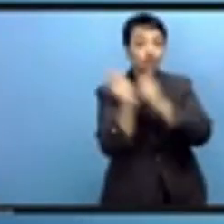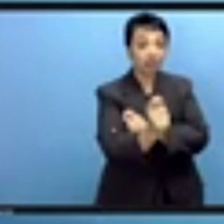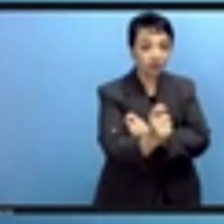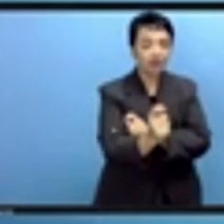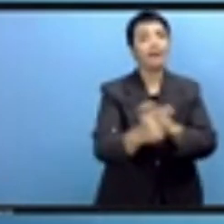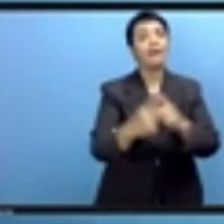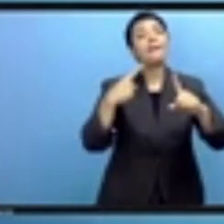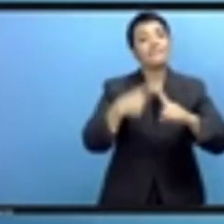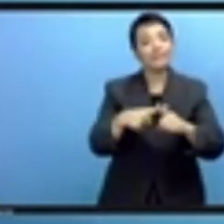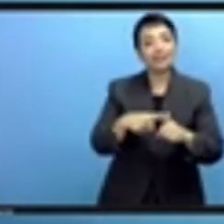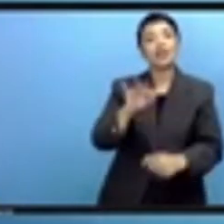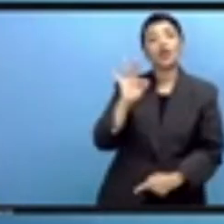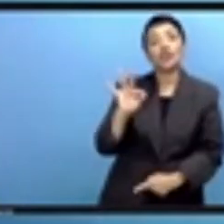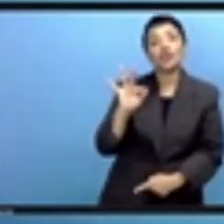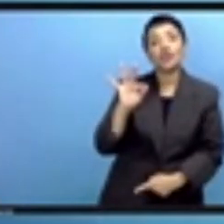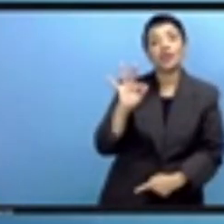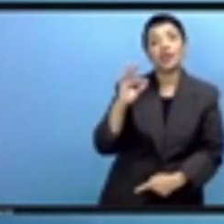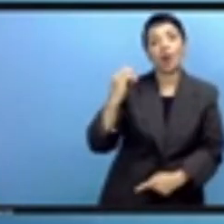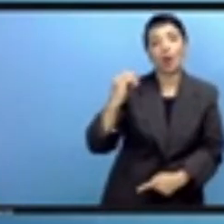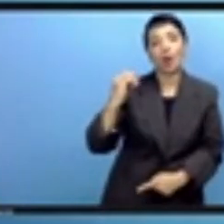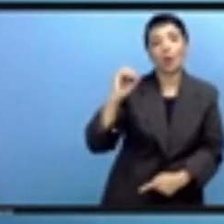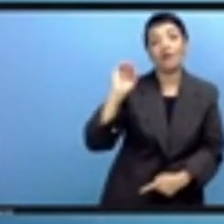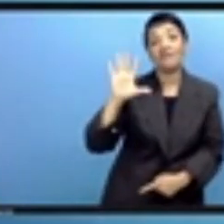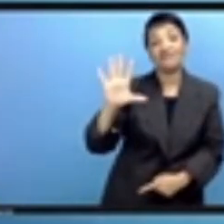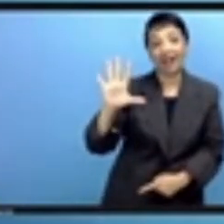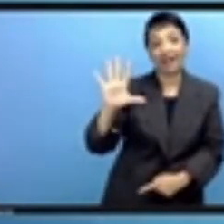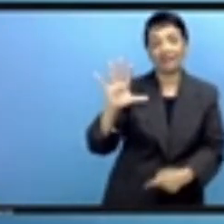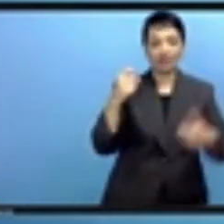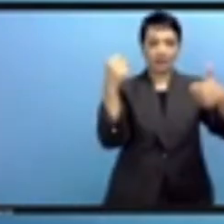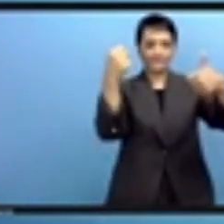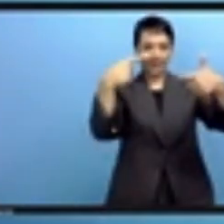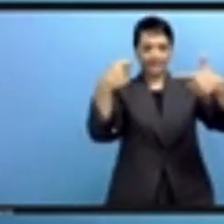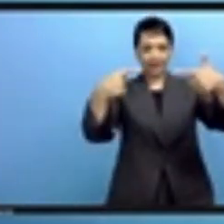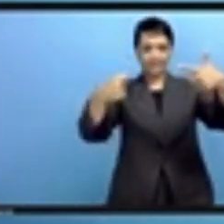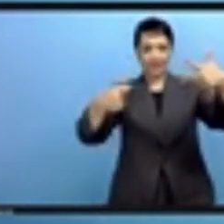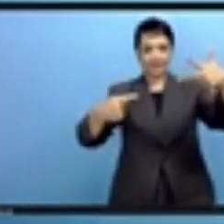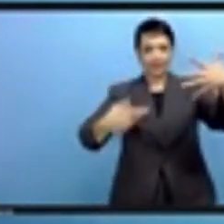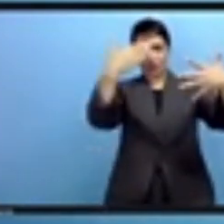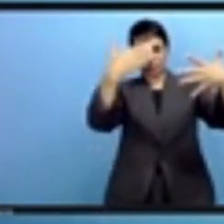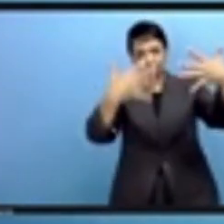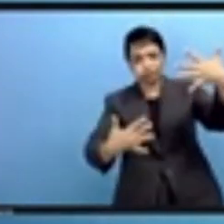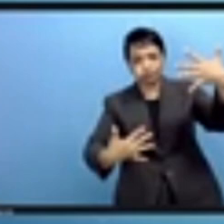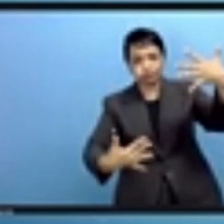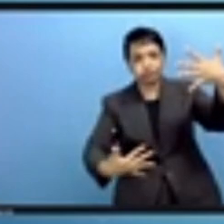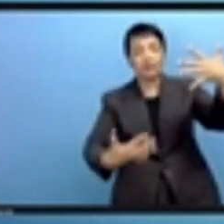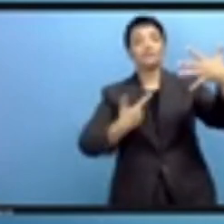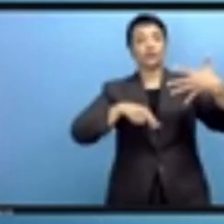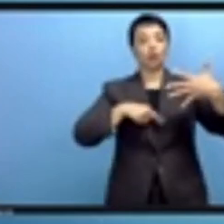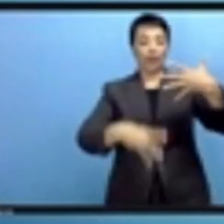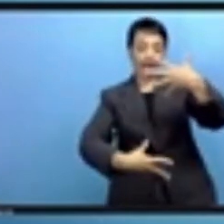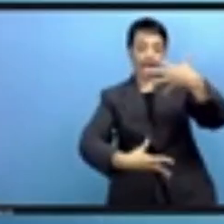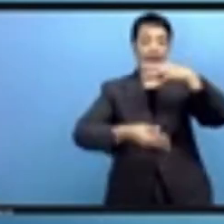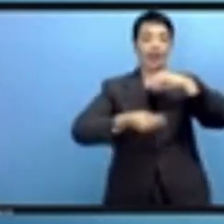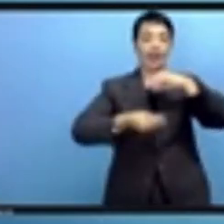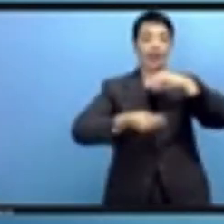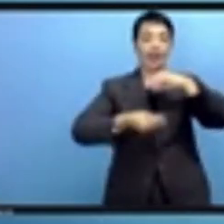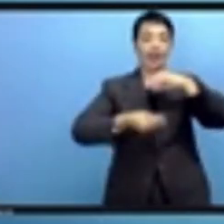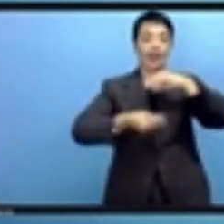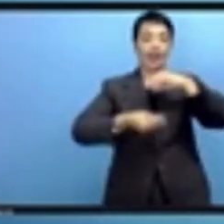气候变化和性别平等这样的主题。那么还有其他的一些指标，我们总共